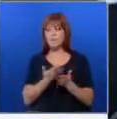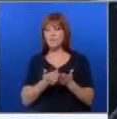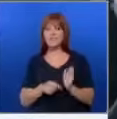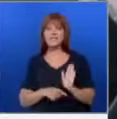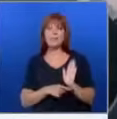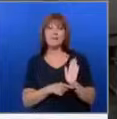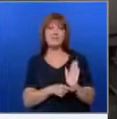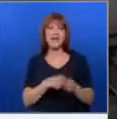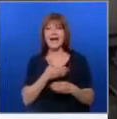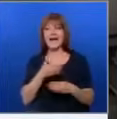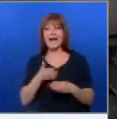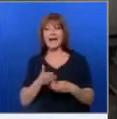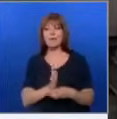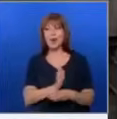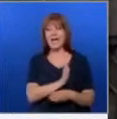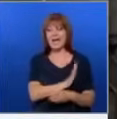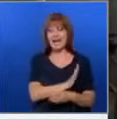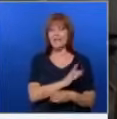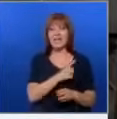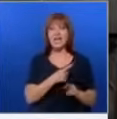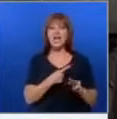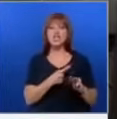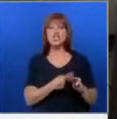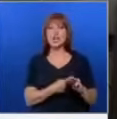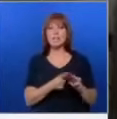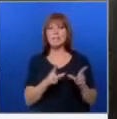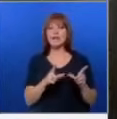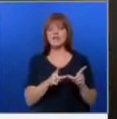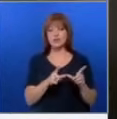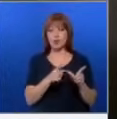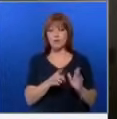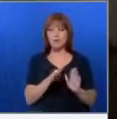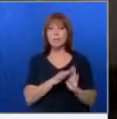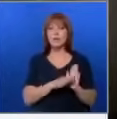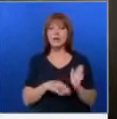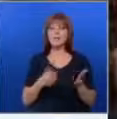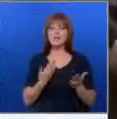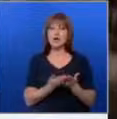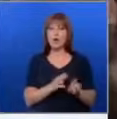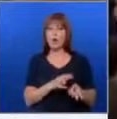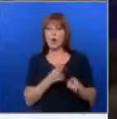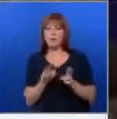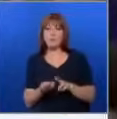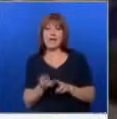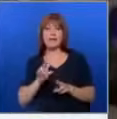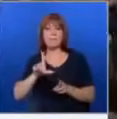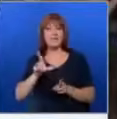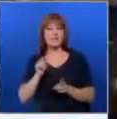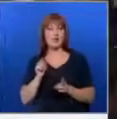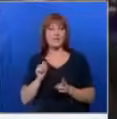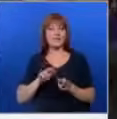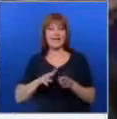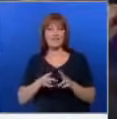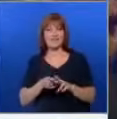на крайно лявата непокорна Франция на Жан-Люк Меланшон. В програмата му е заложена отмяна на пенсионната реформа и повишаване